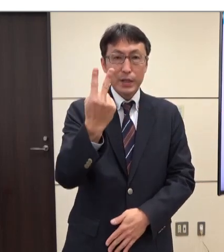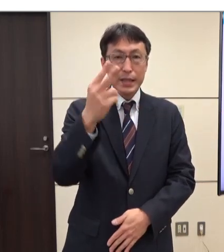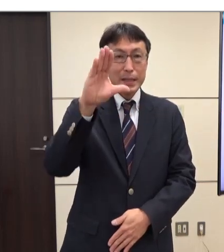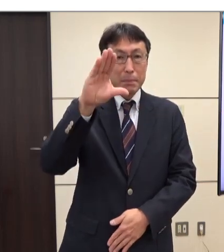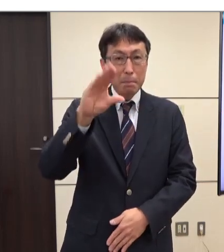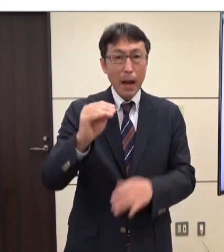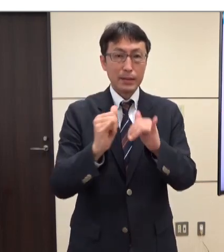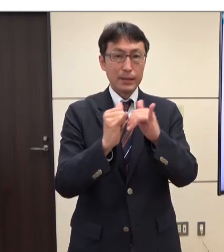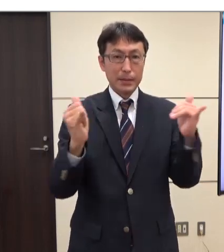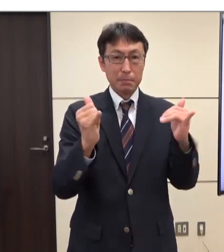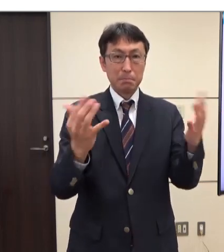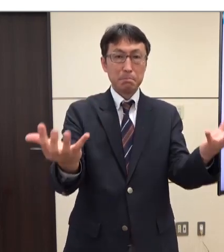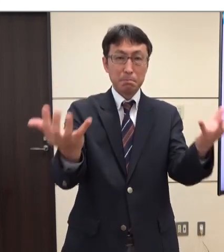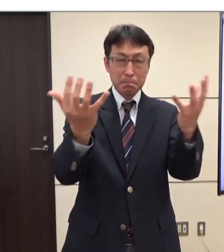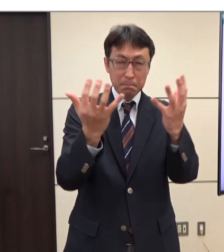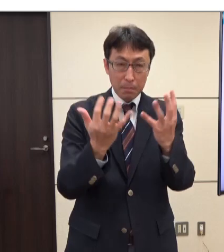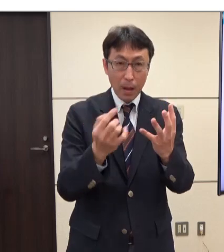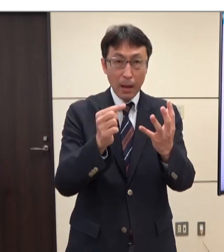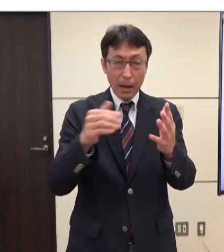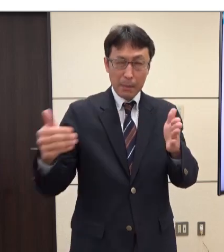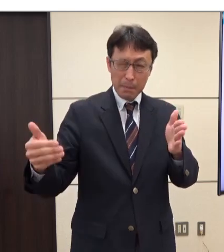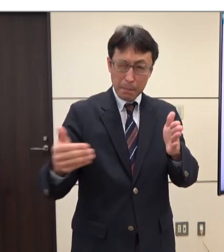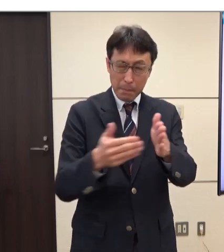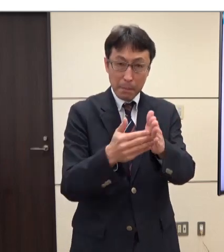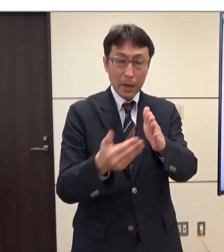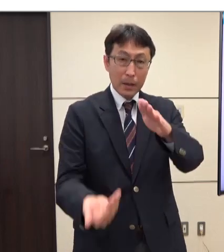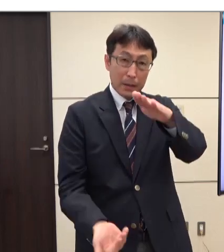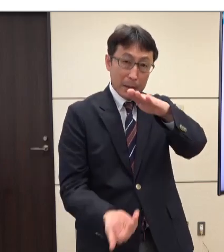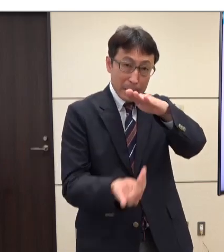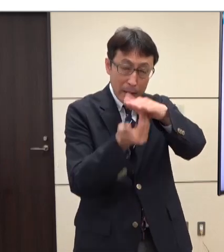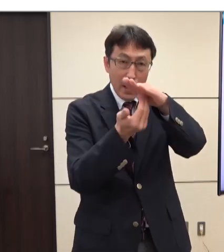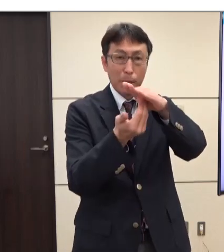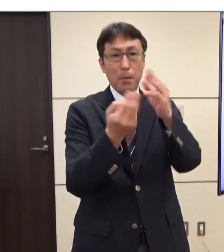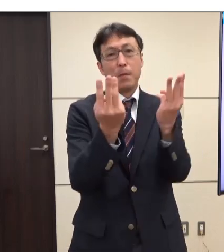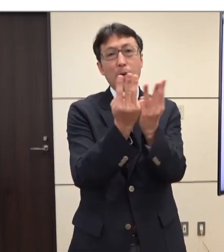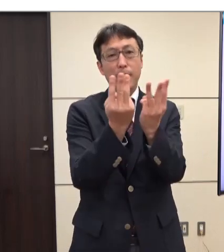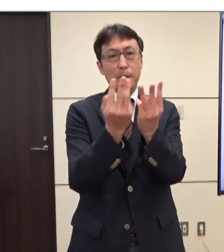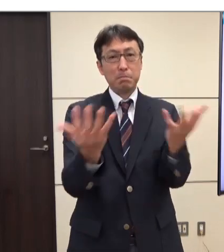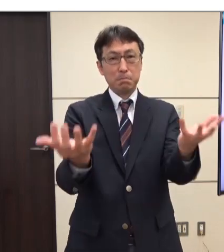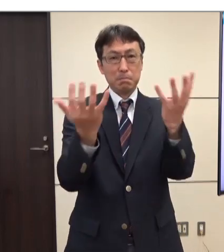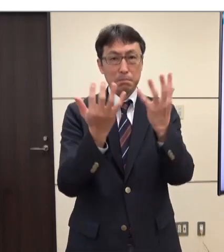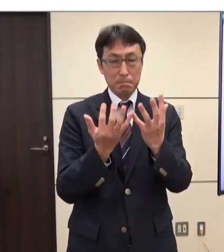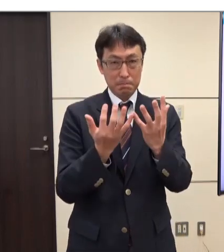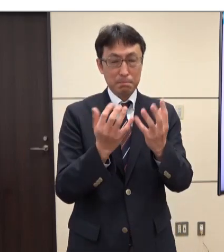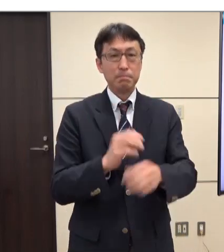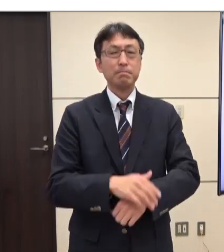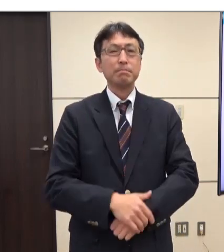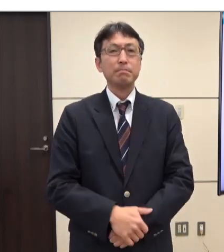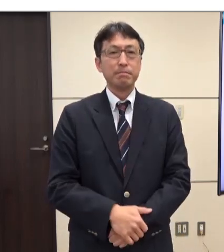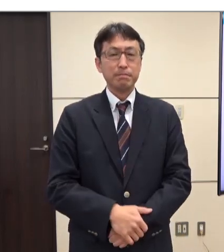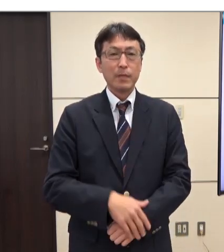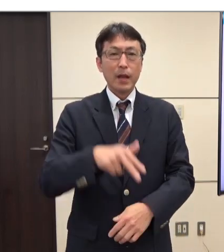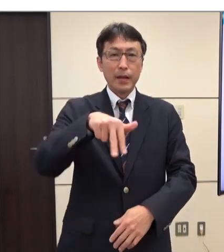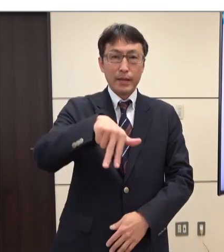772万人と、過去最高になったというものであります。まあ、正確には